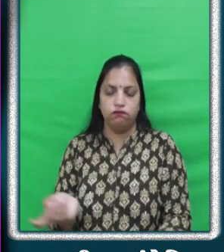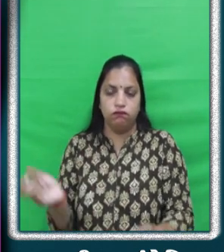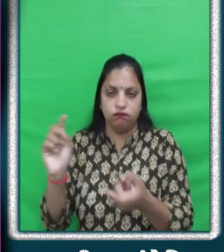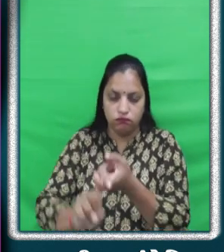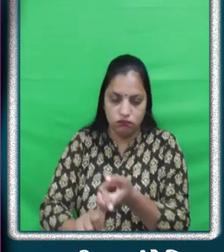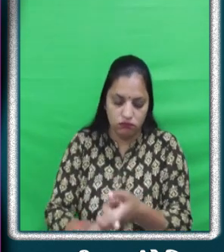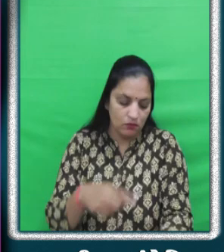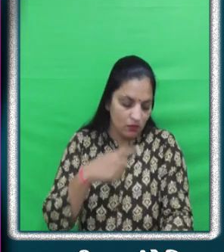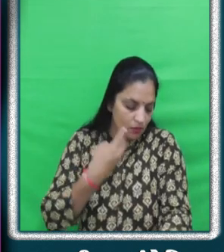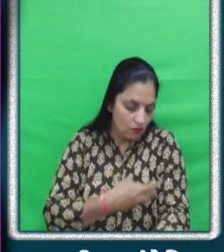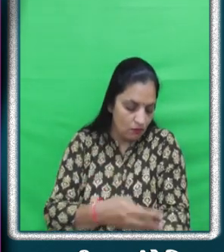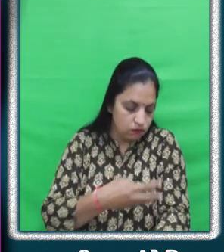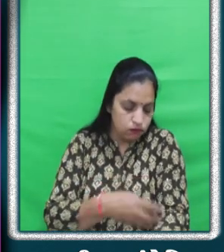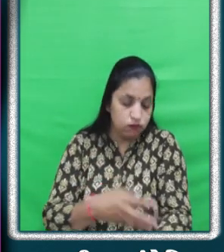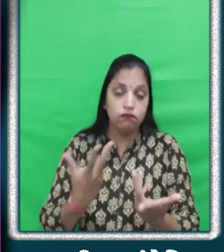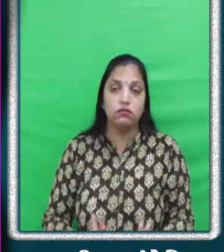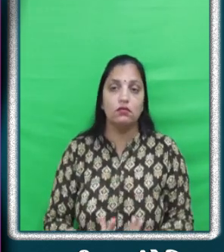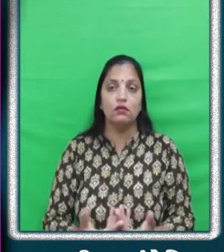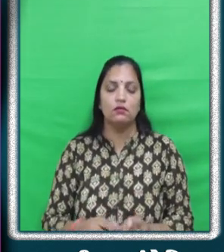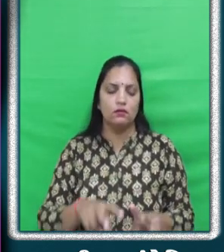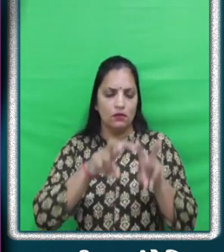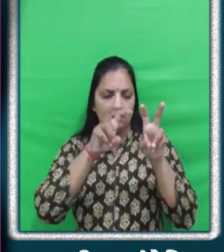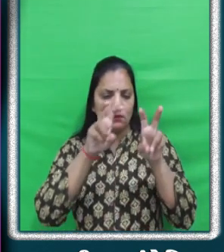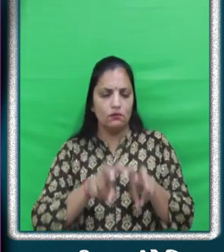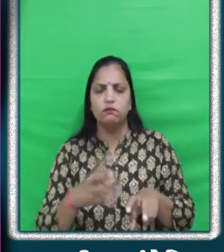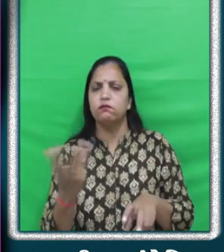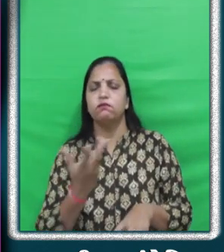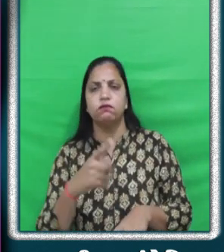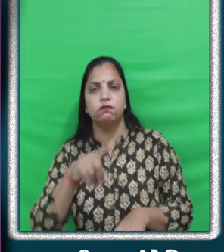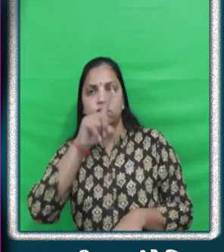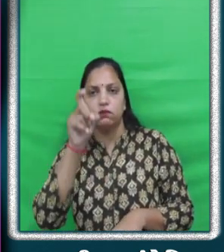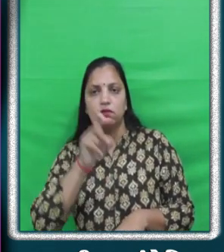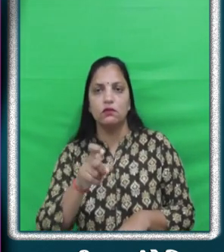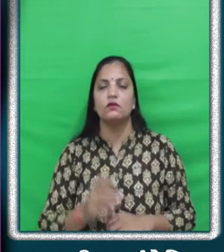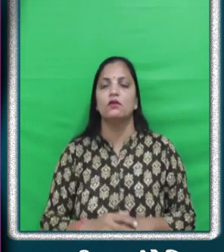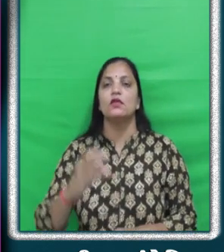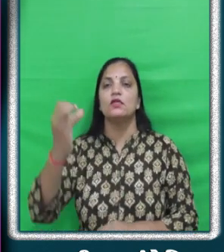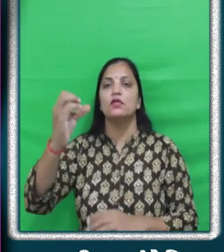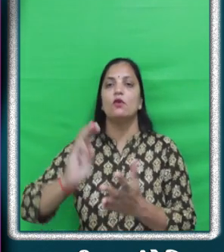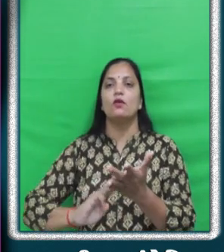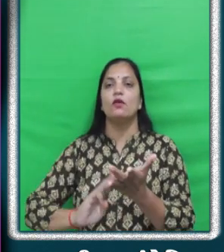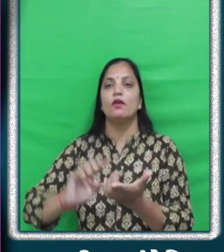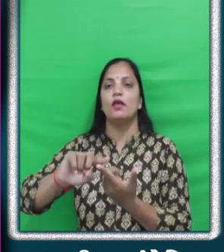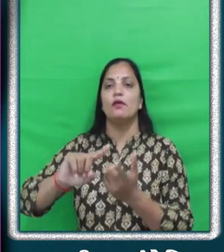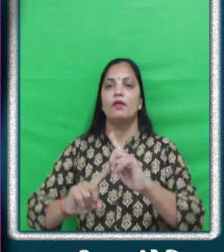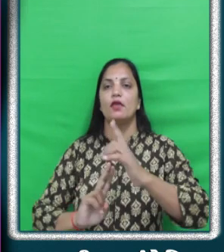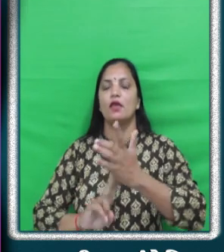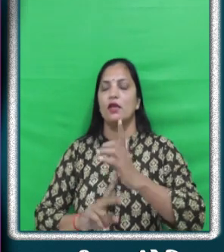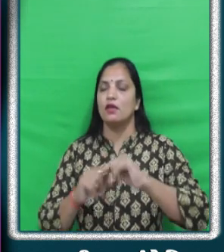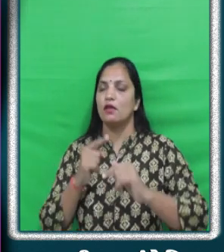શું, રક્તસ્રાવ થાય ત્યારે શું અવલોકન તમે કરો છો? કમેન્ટમાં મને જણાવો.